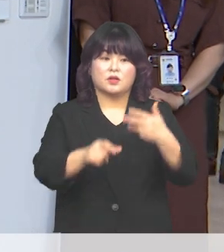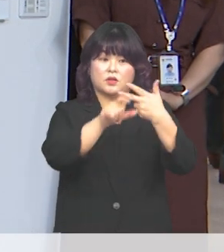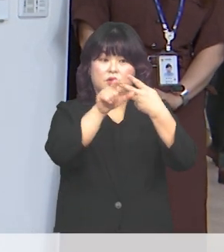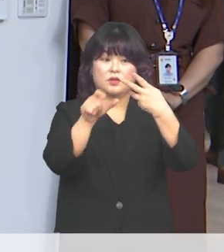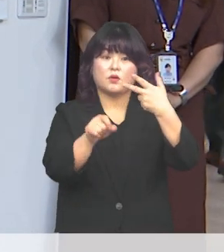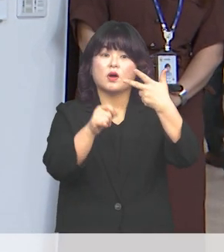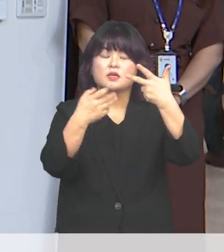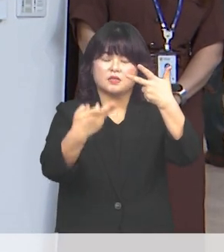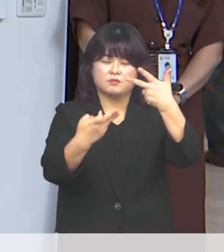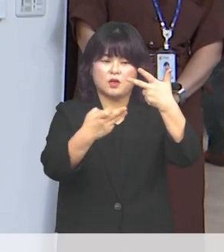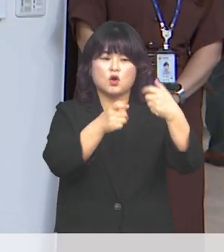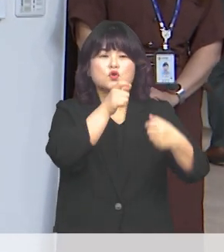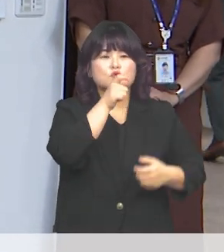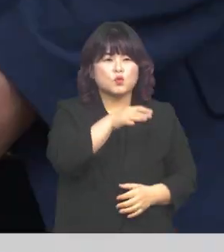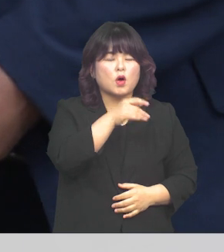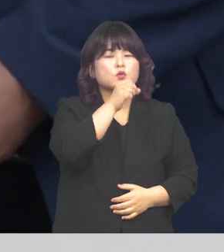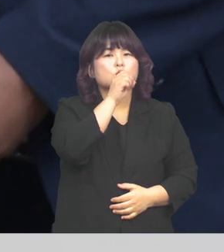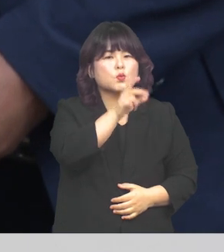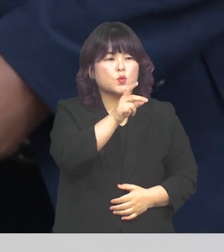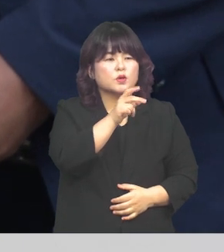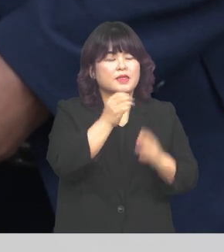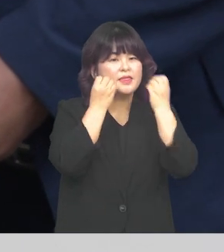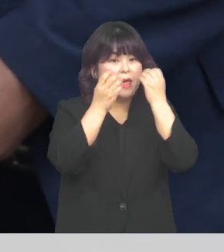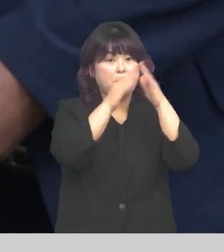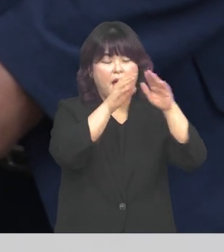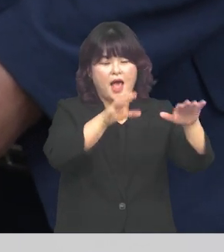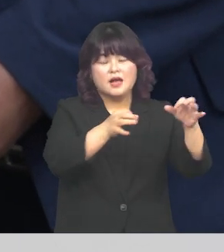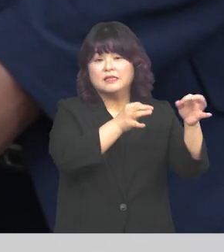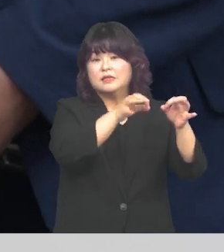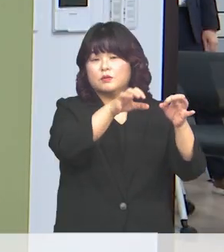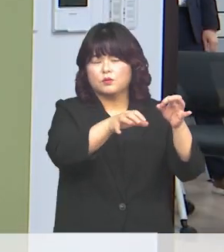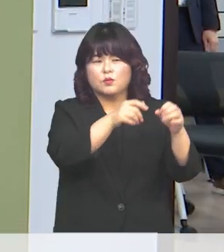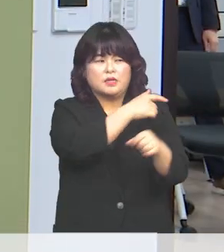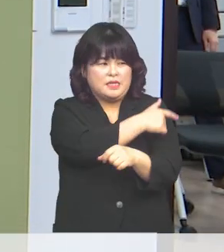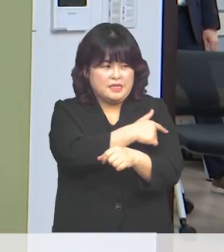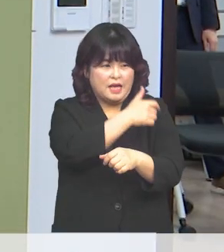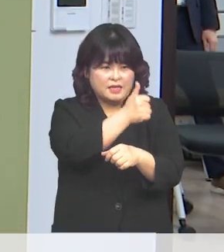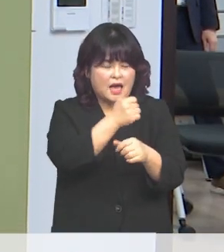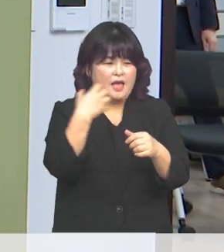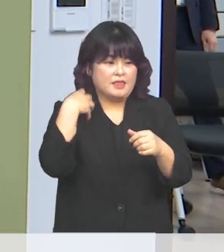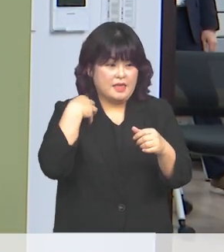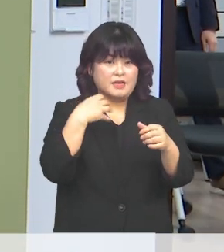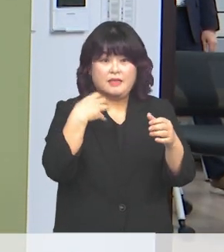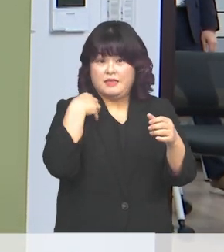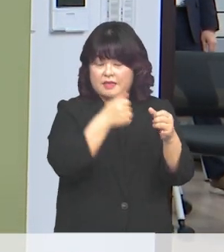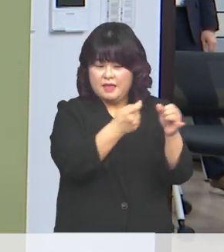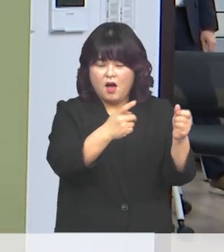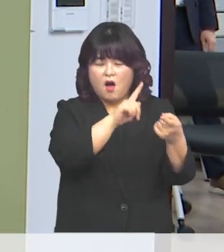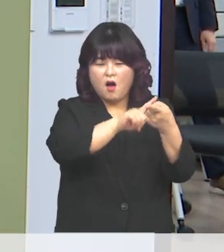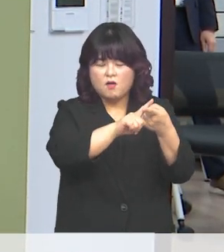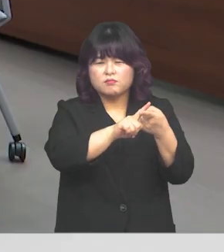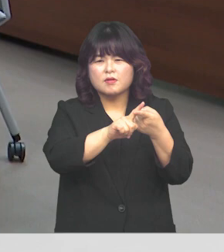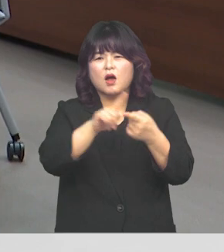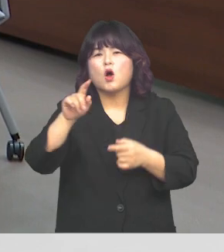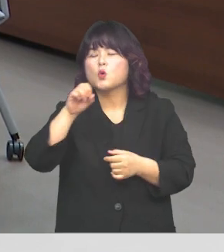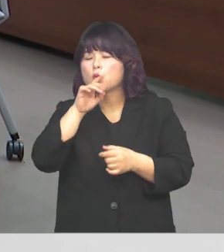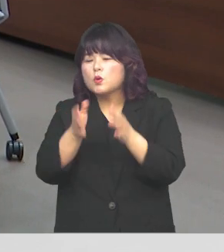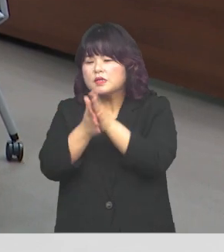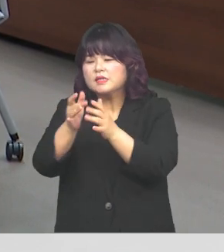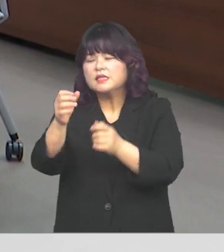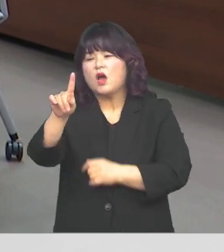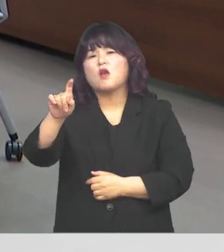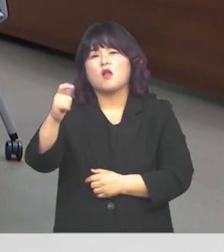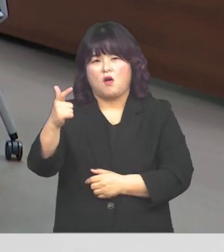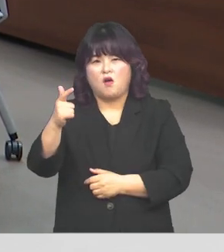지난 14일 수원 용인 새마을금고 이사장, 실무책임자 협의회와 용인과 수원에 있는 16개